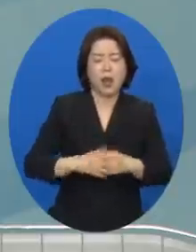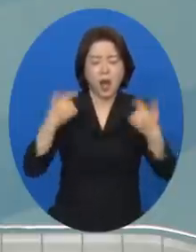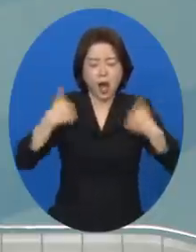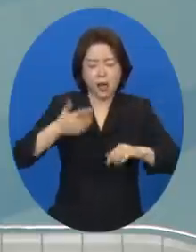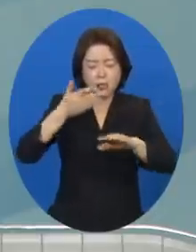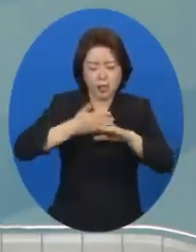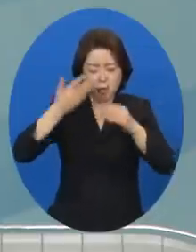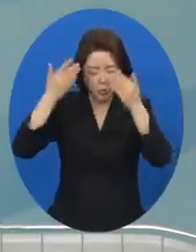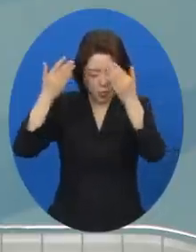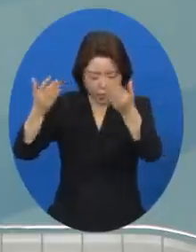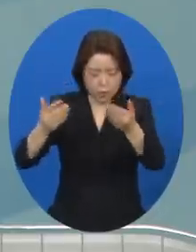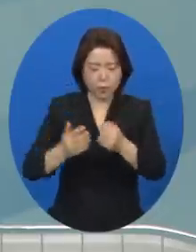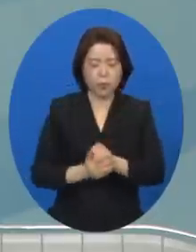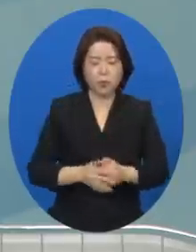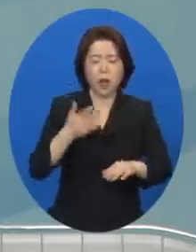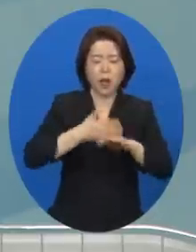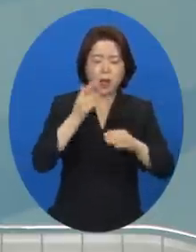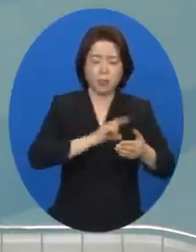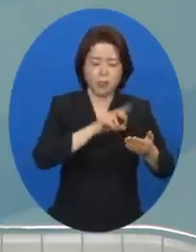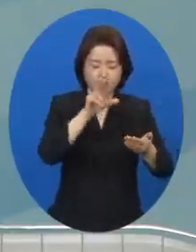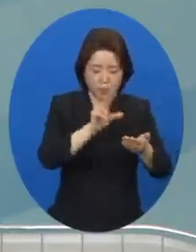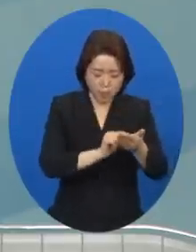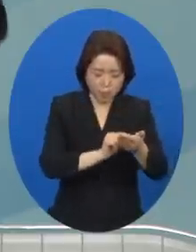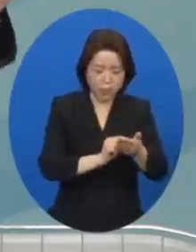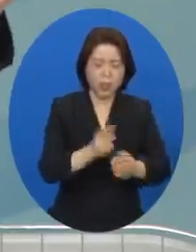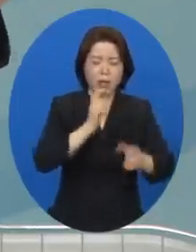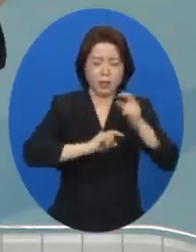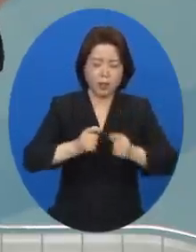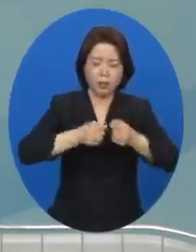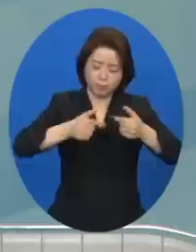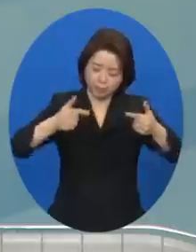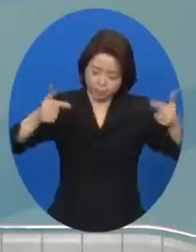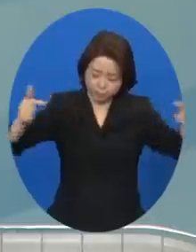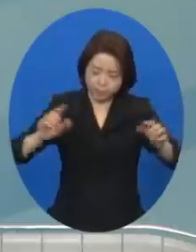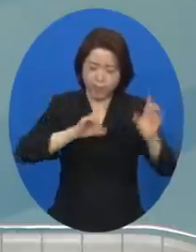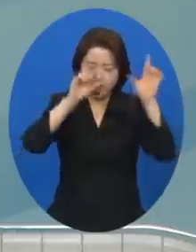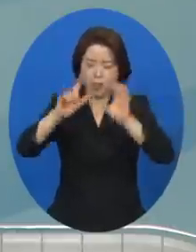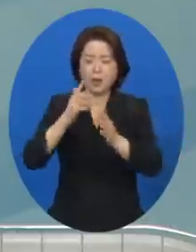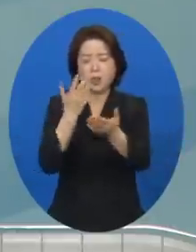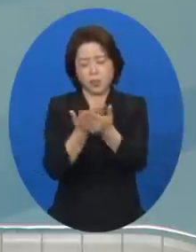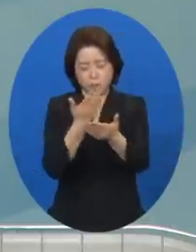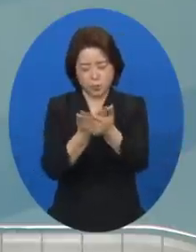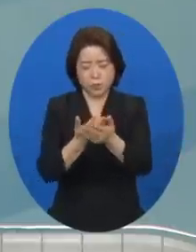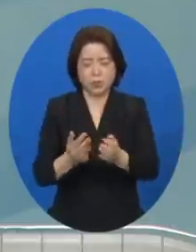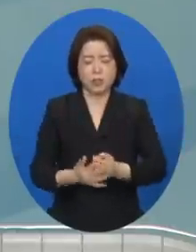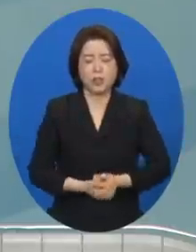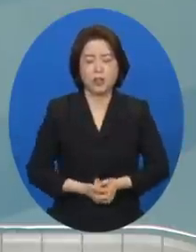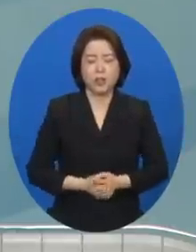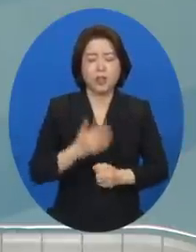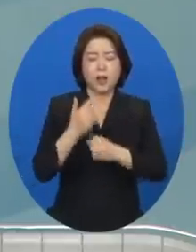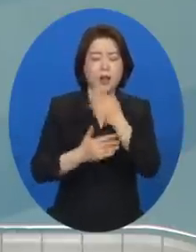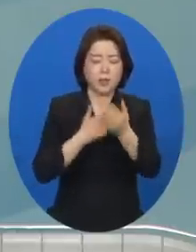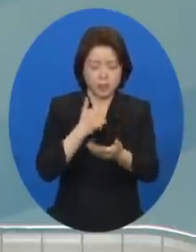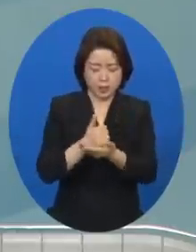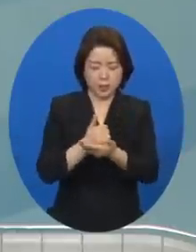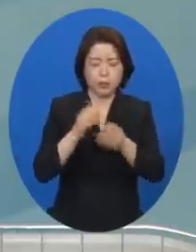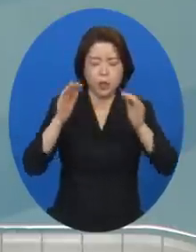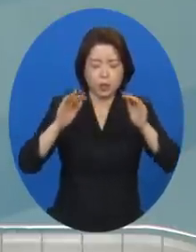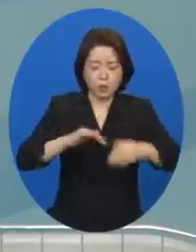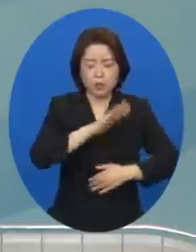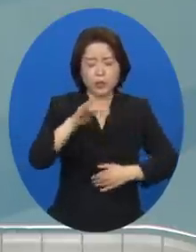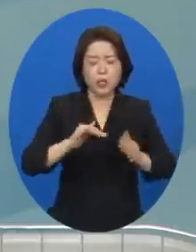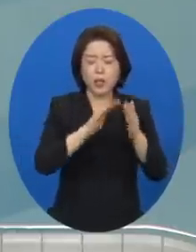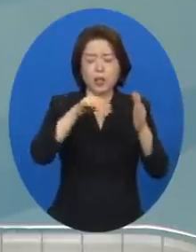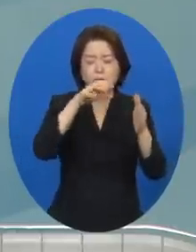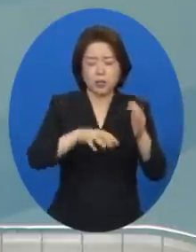넘치며 감사의 제목이 더 많아지는 삶을 살게 하소서 하나님 우리의 가정